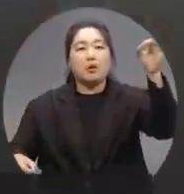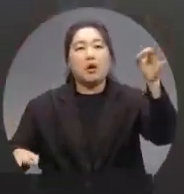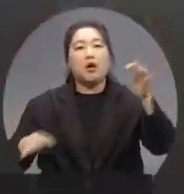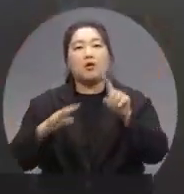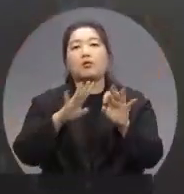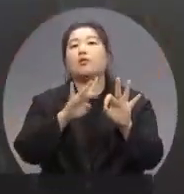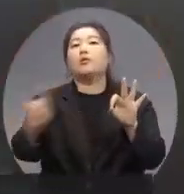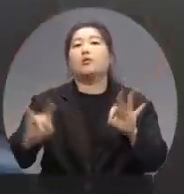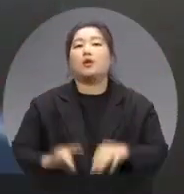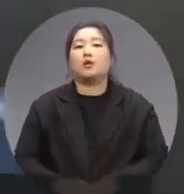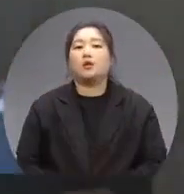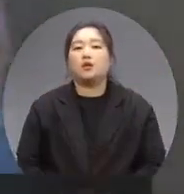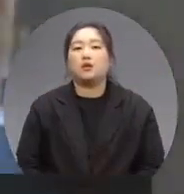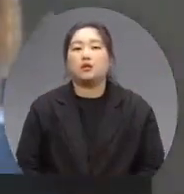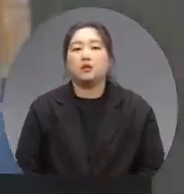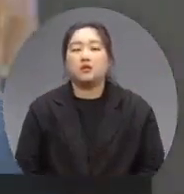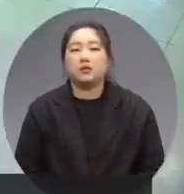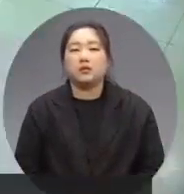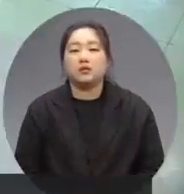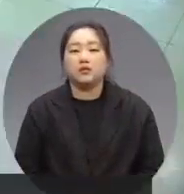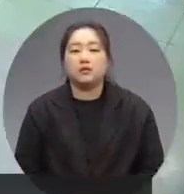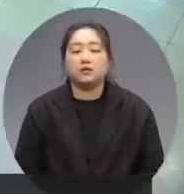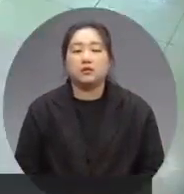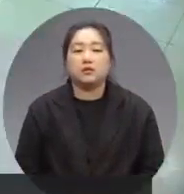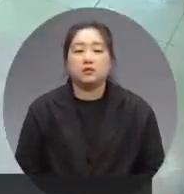10배 넘게 차이가났습니다